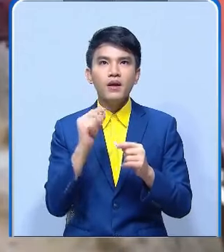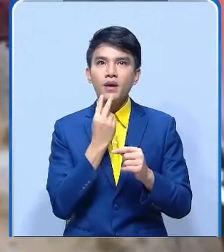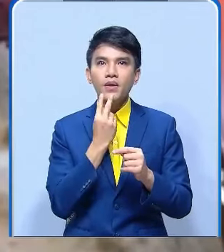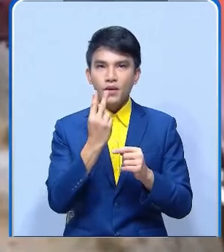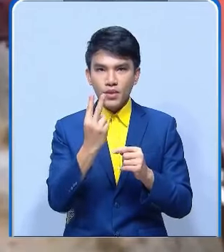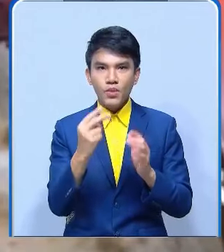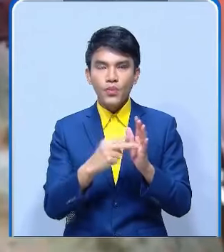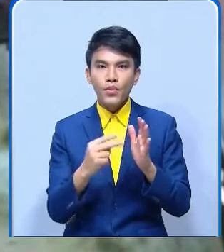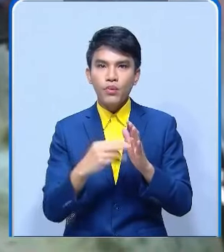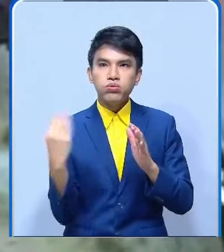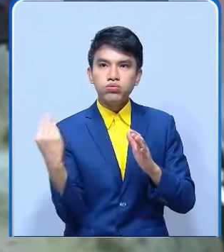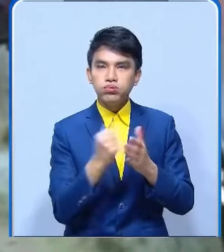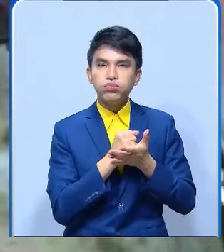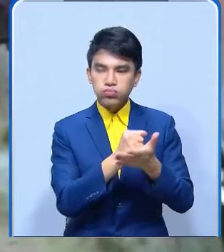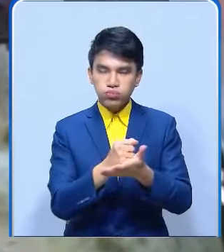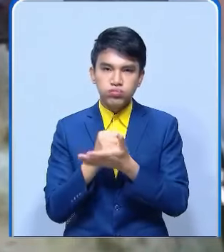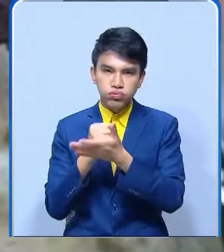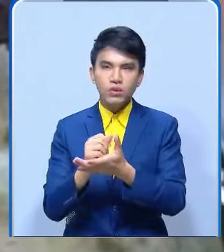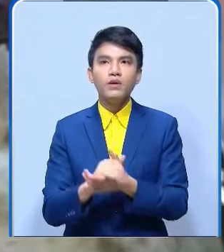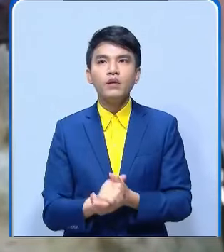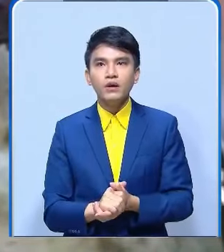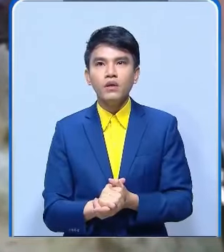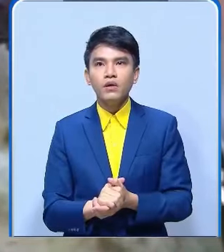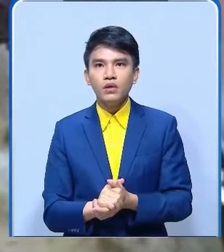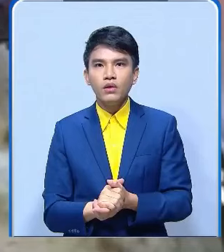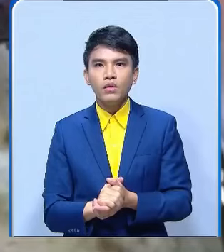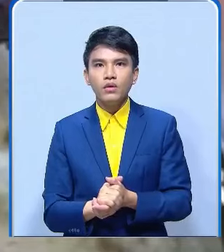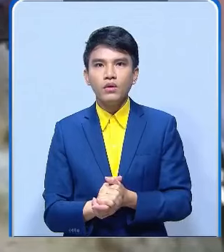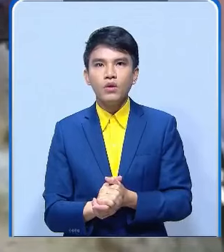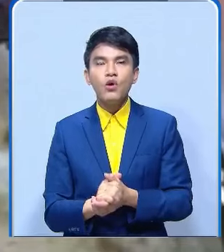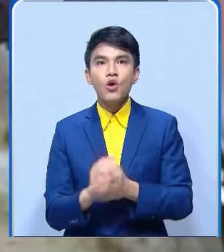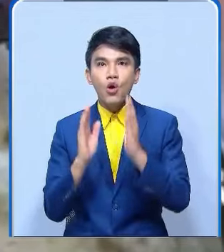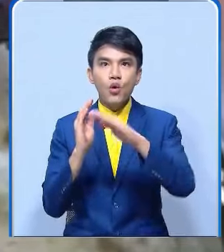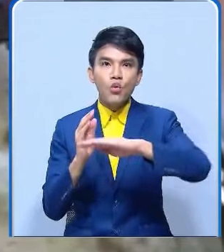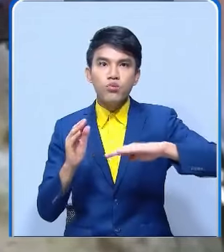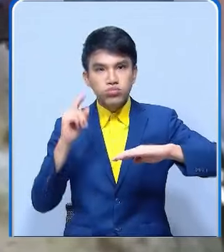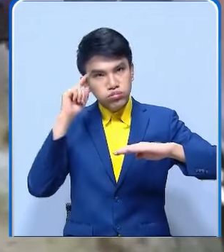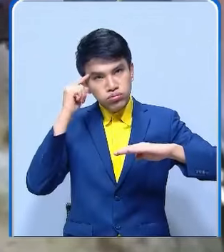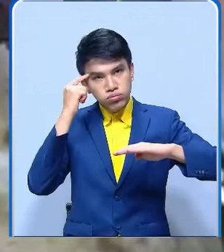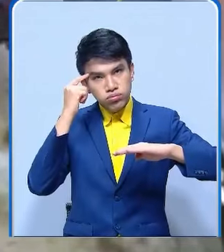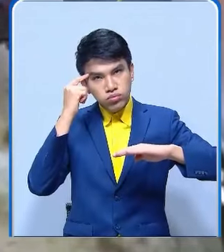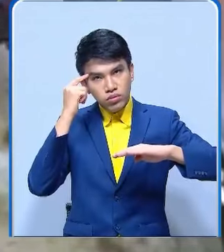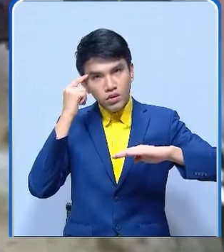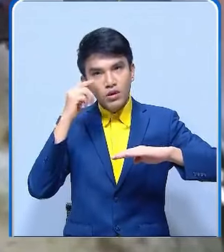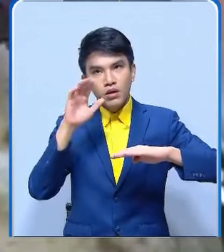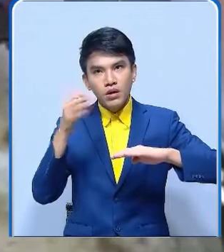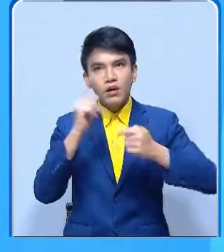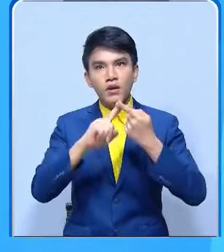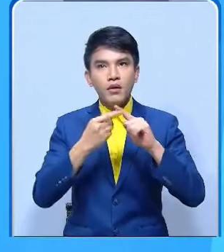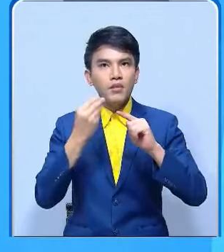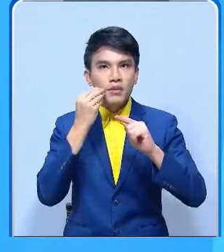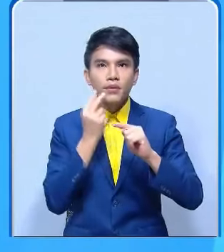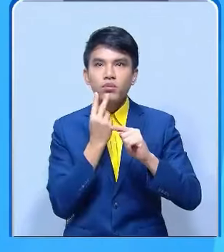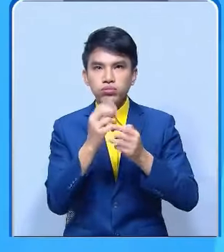การณ์ปุ๊บรีบมาหลายคนเลยนะมาช่วยเลยนะ ไอ้คนถอยรถยังไม่รู้เลยเนี่ยพอมาเห ็นคนในบ้านก่อนแล้วก็มีเพื่อนบ้านแถวนั้นน่ะ